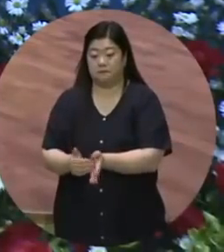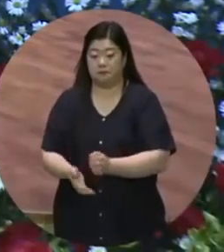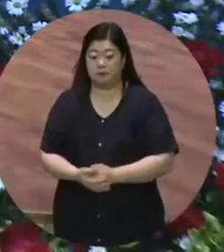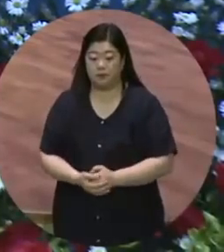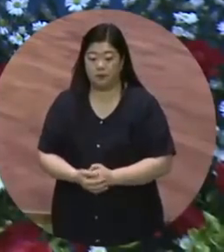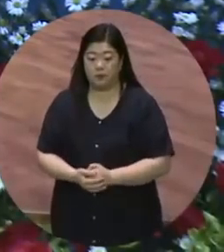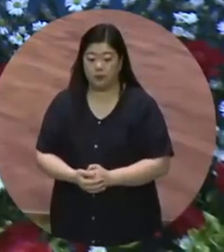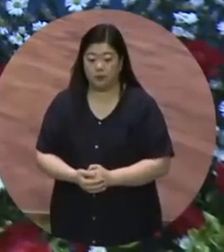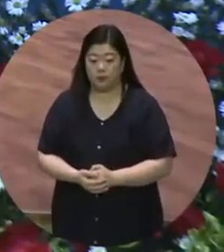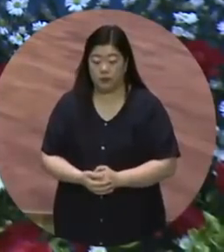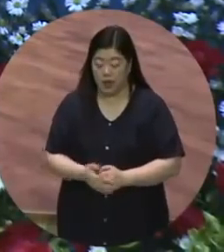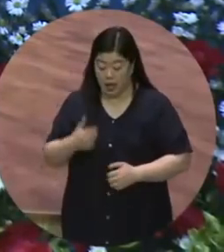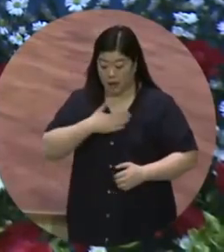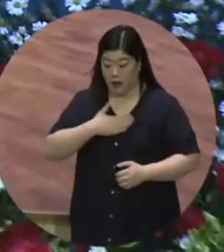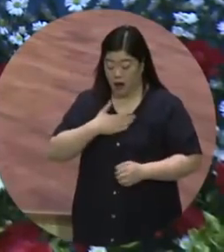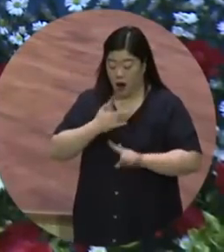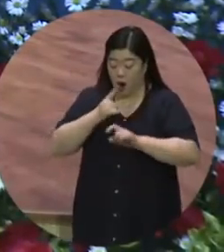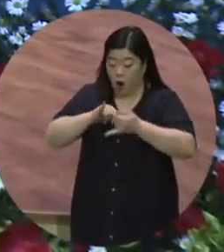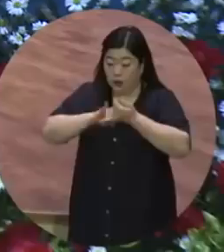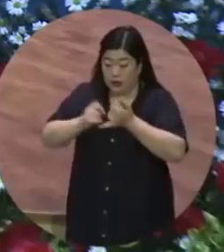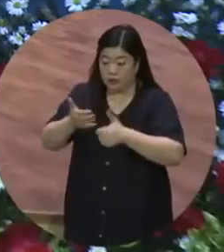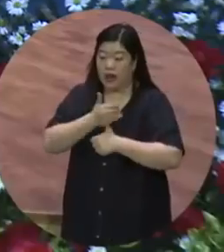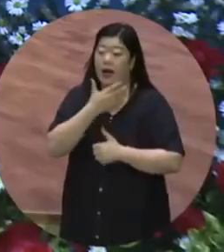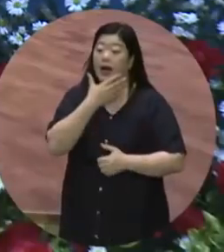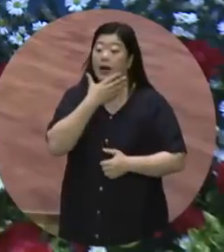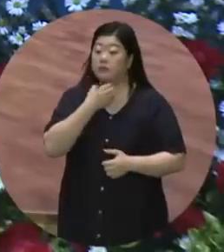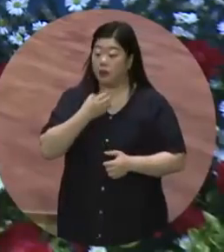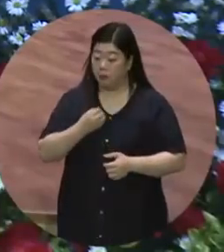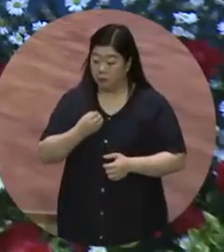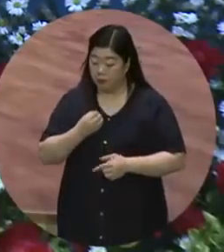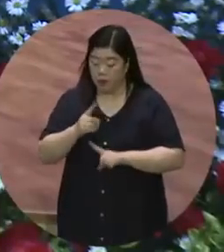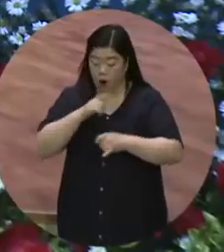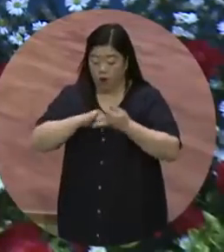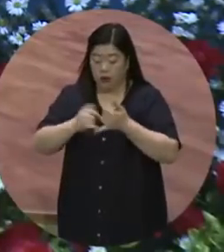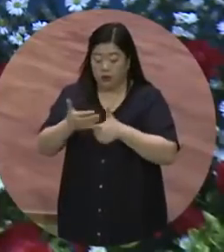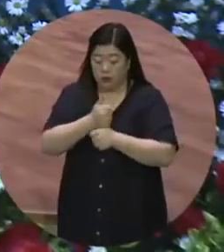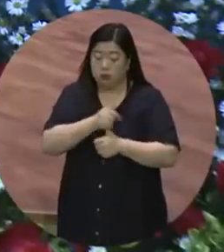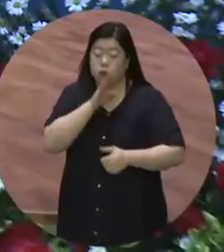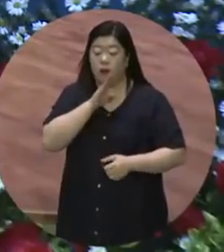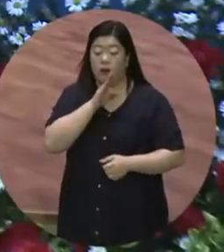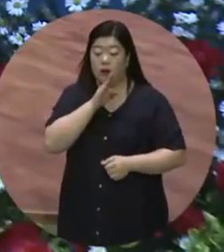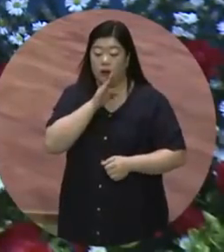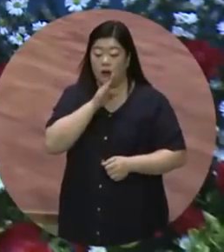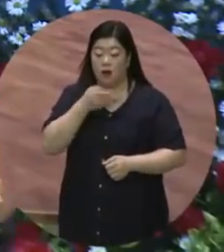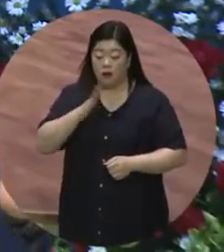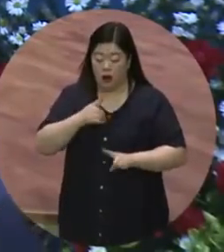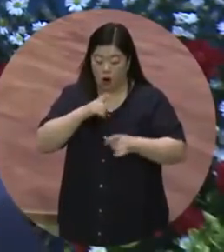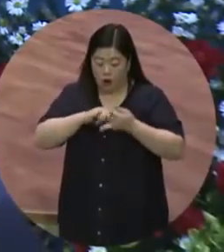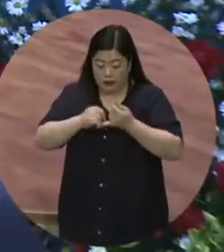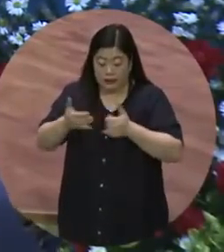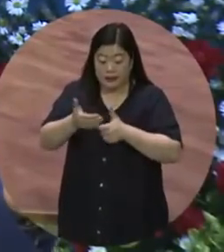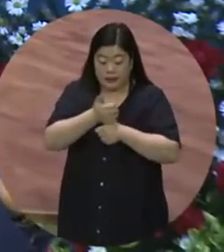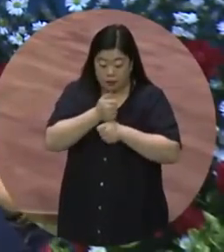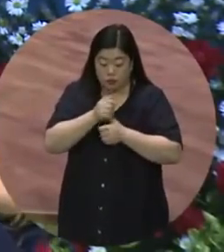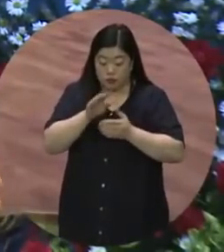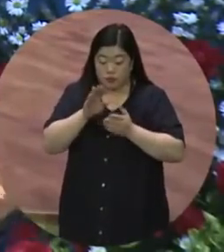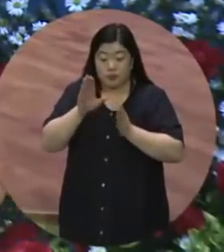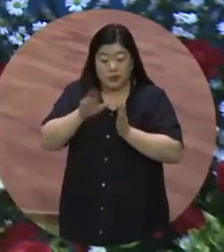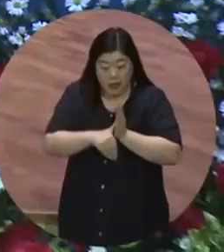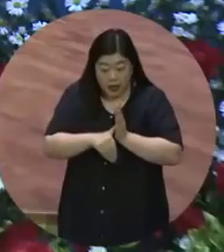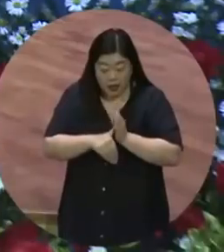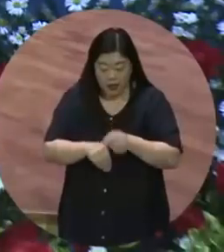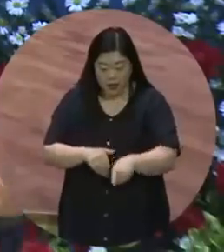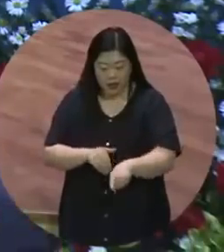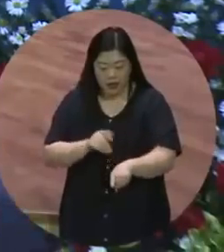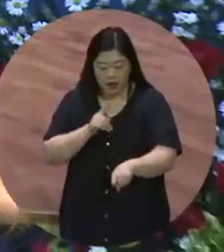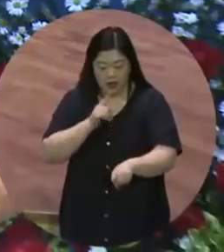본인의 언약을 붙잡은 것도 있지만은 그보다도 아브라함이 이런 삶을 살 수 있도록, 이삭이 언약 속에